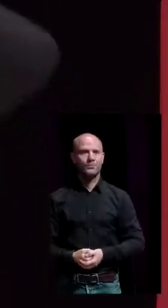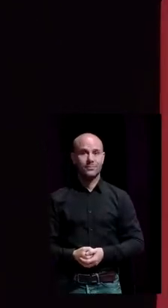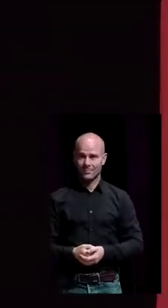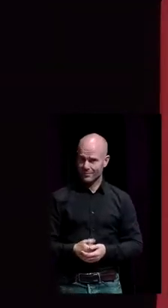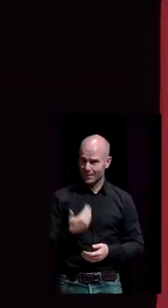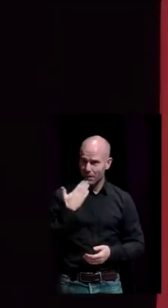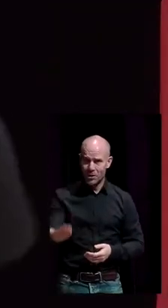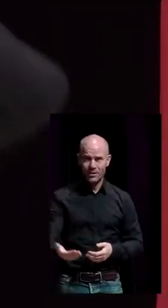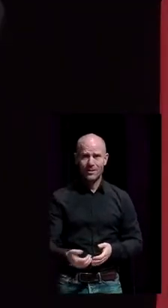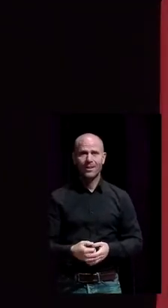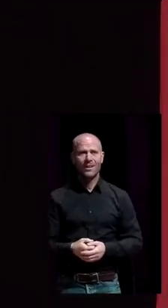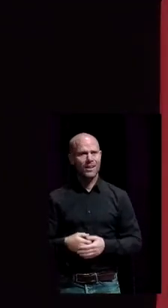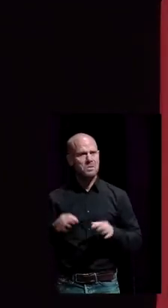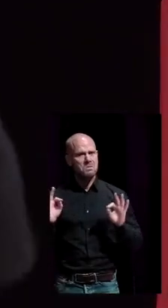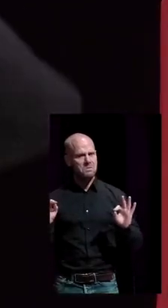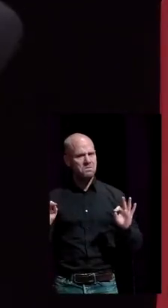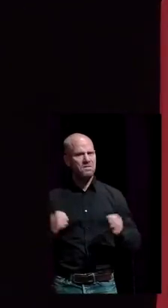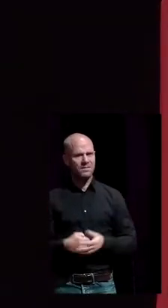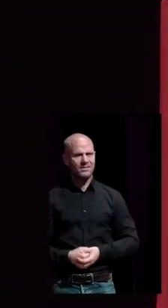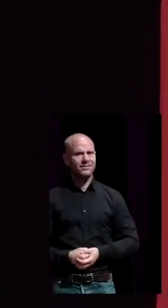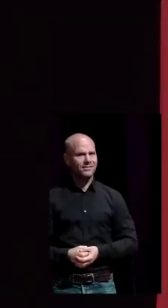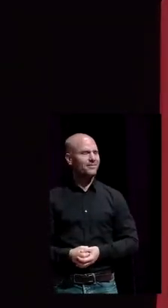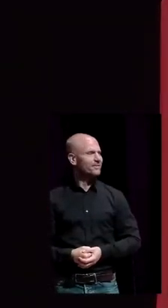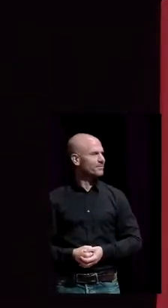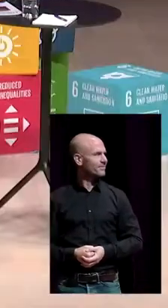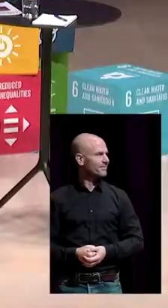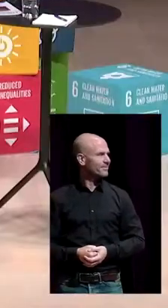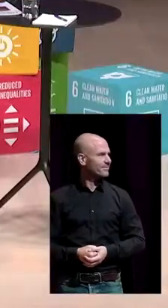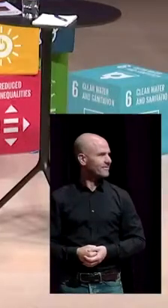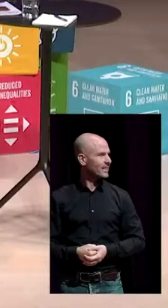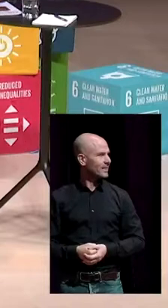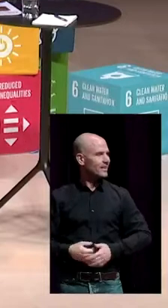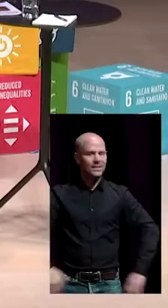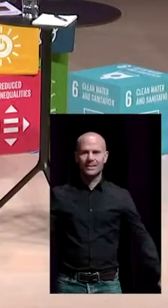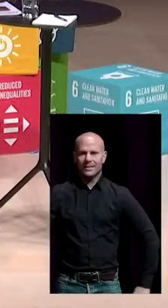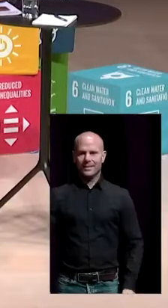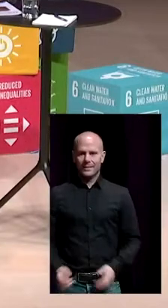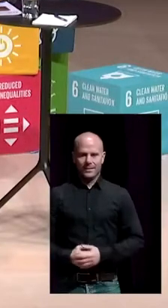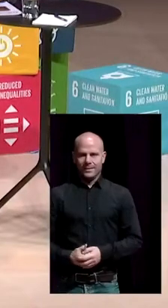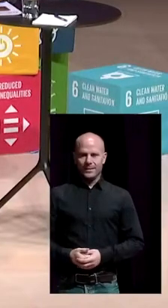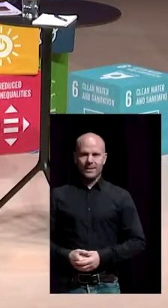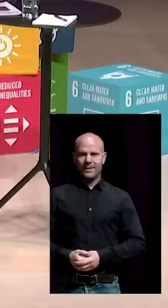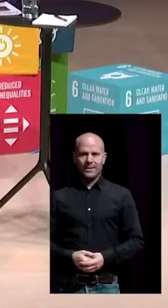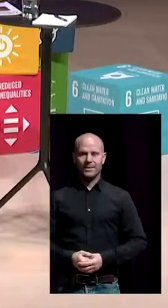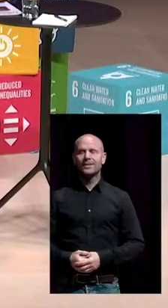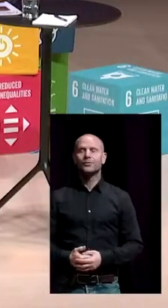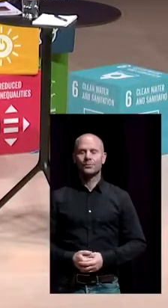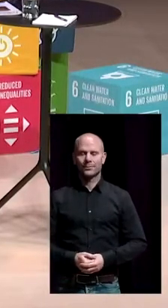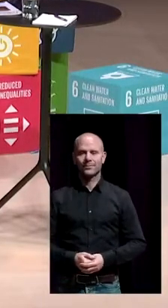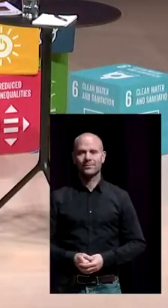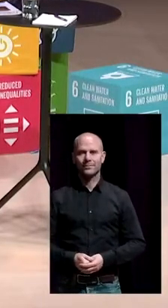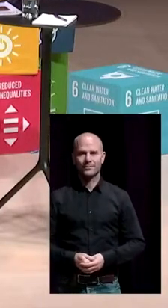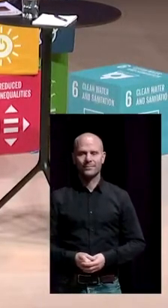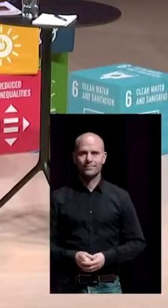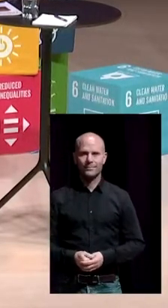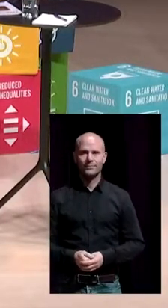Duktiga ni är. Jätteduktiga. Så. Skaka loss lite grann. Och sen så